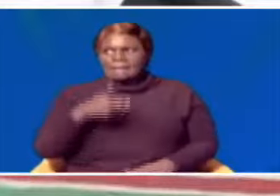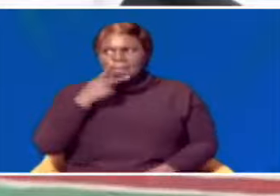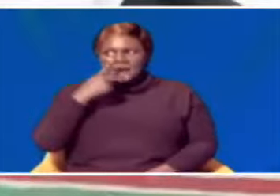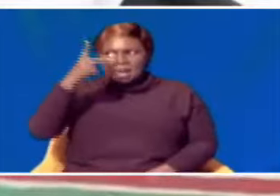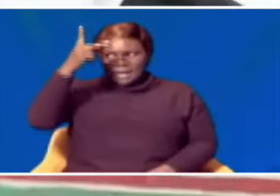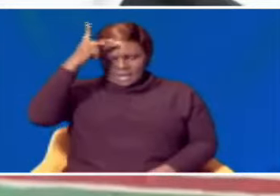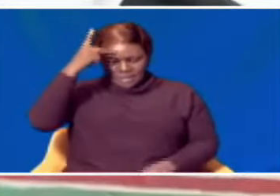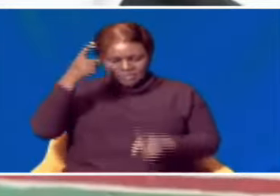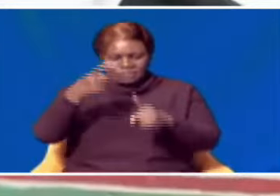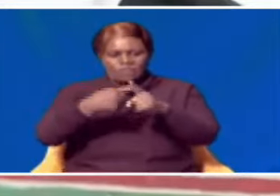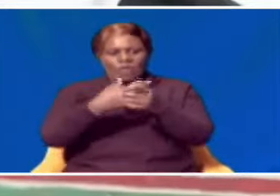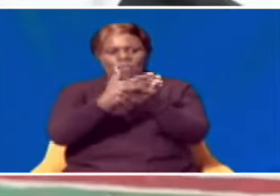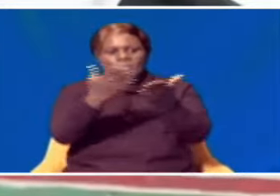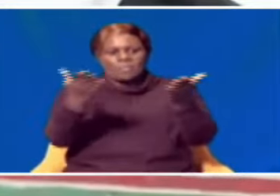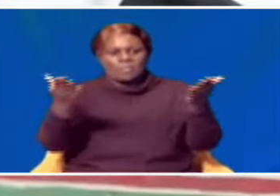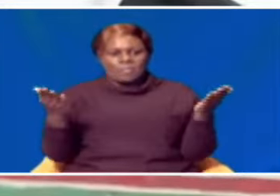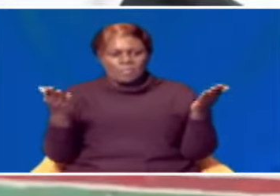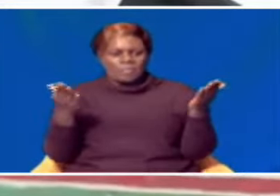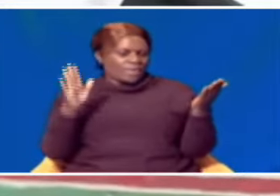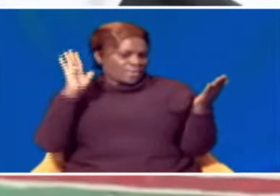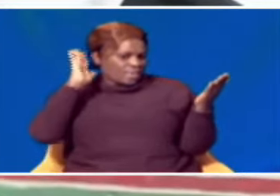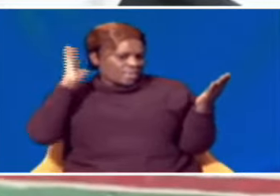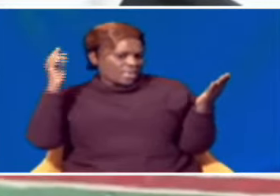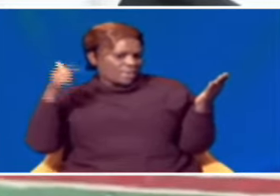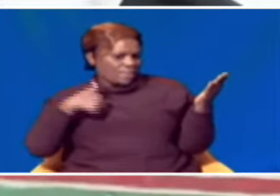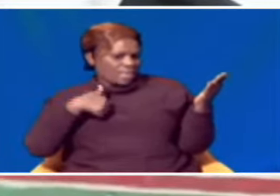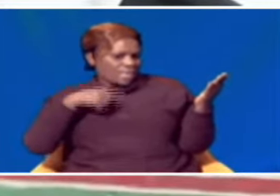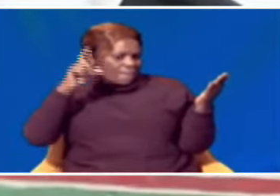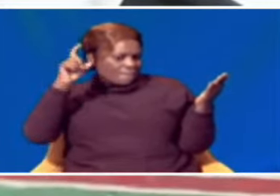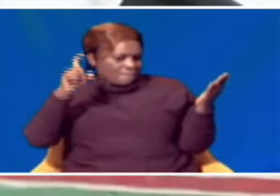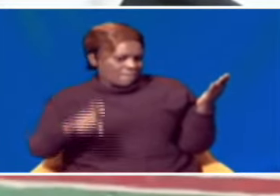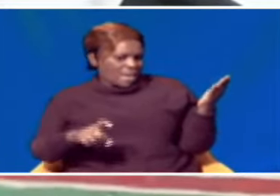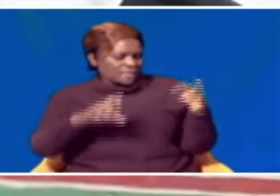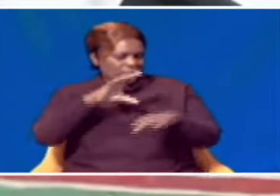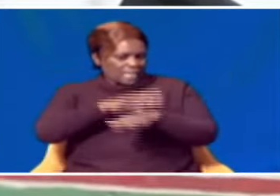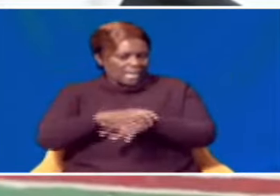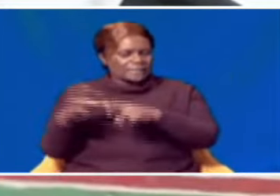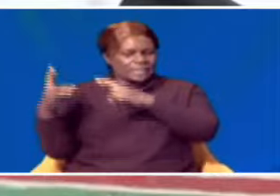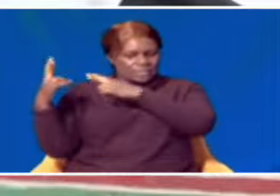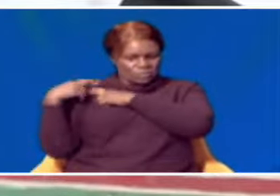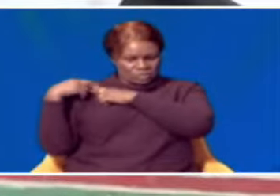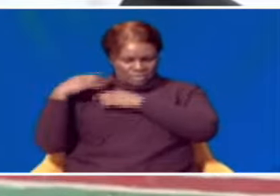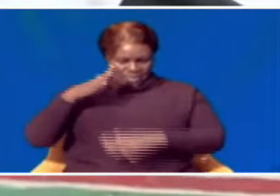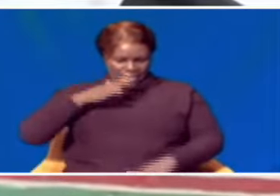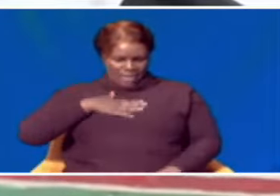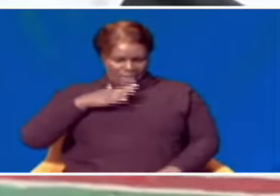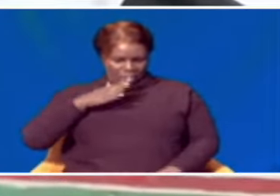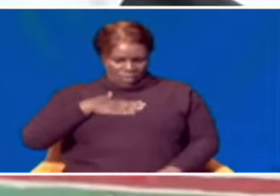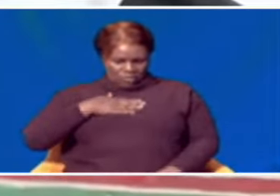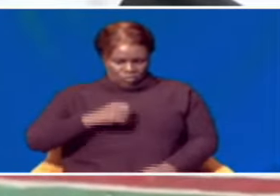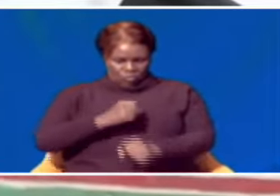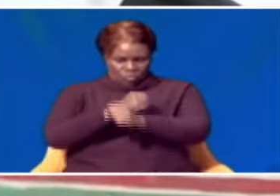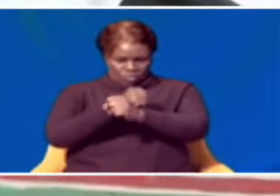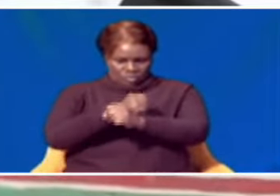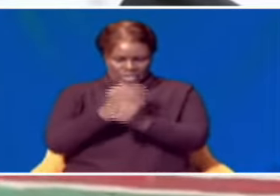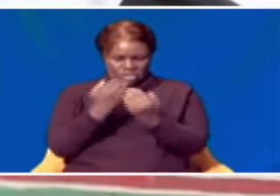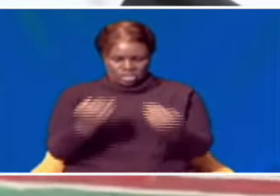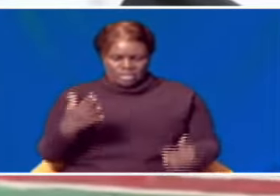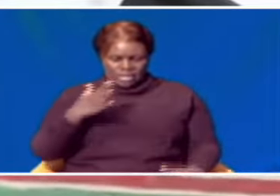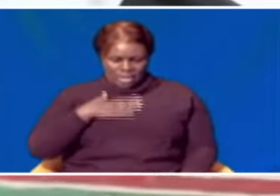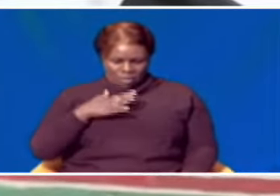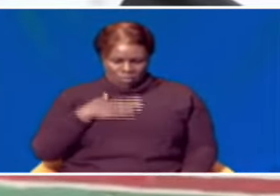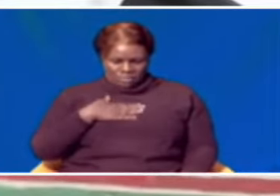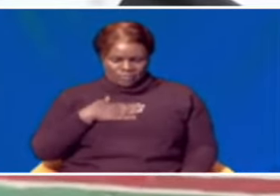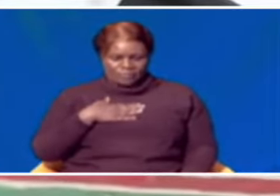Wazazi popote wanaponisikiza, lazima tuchukue majukumu yetu ya kulinda watoto wetu